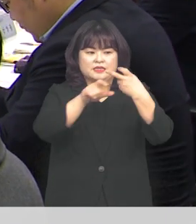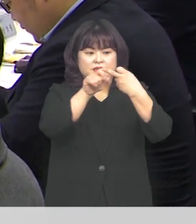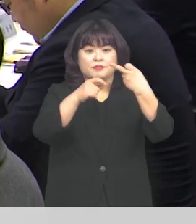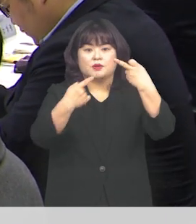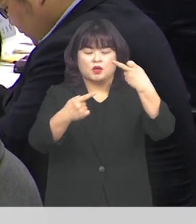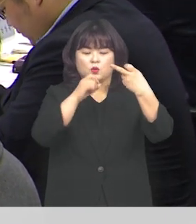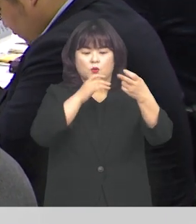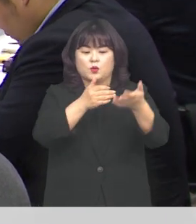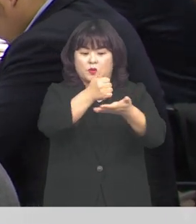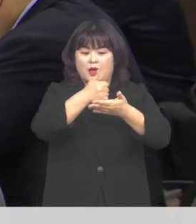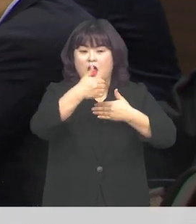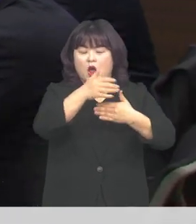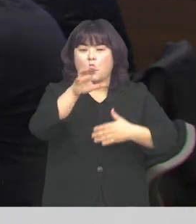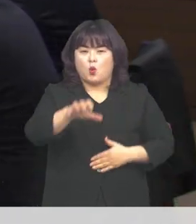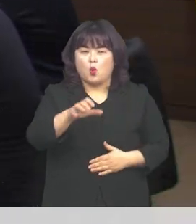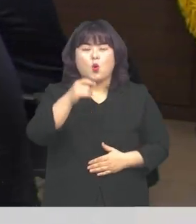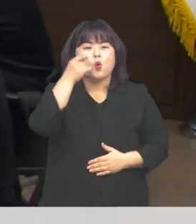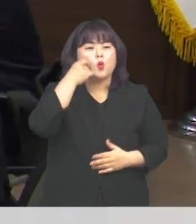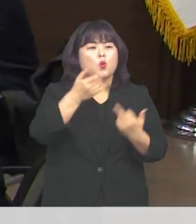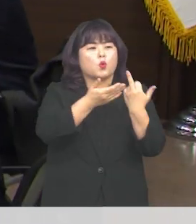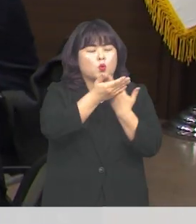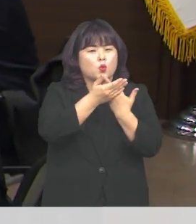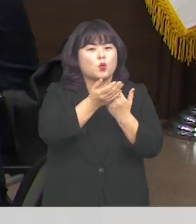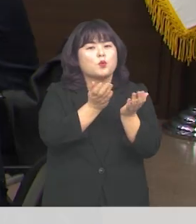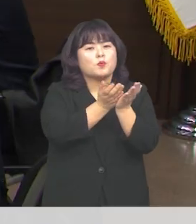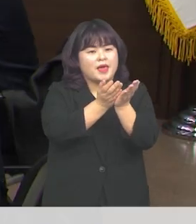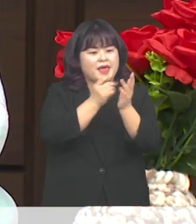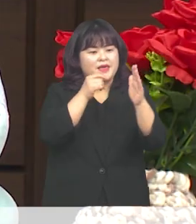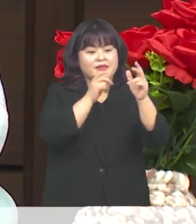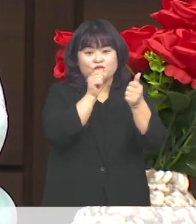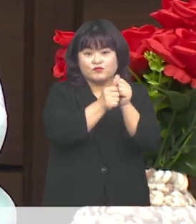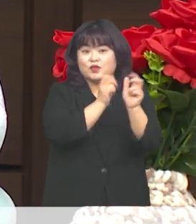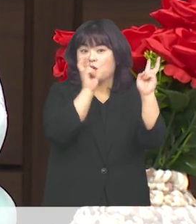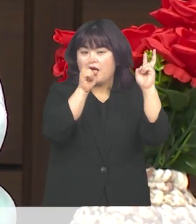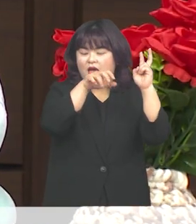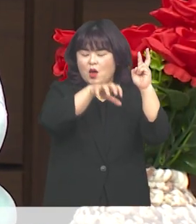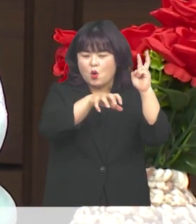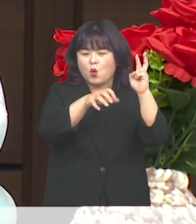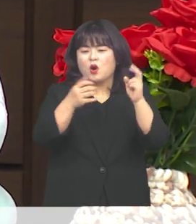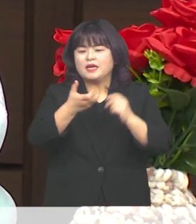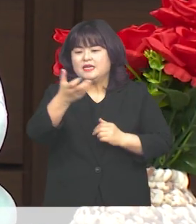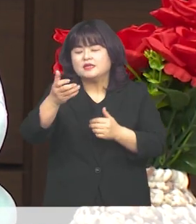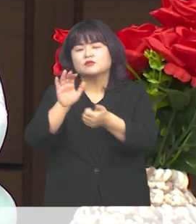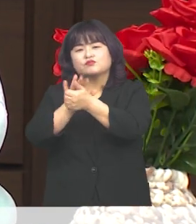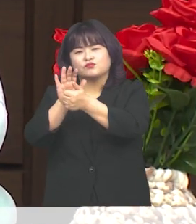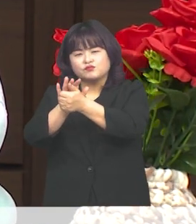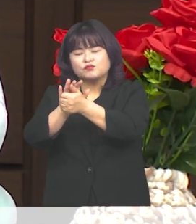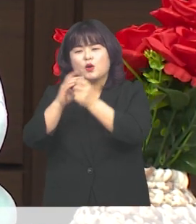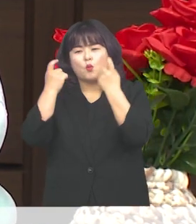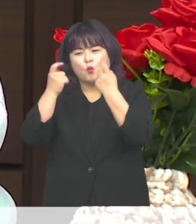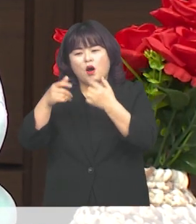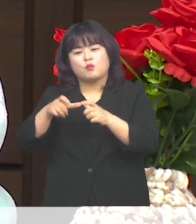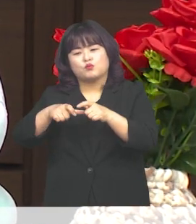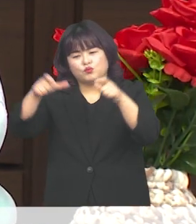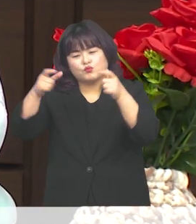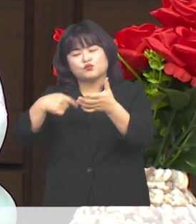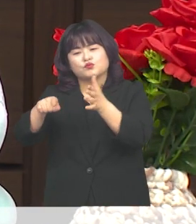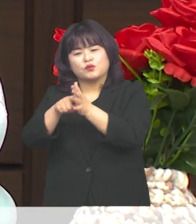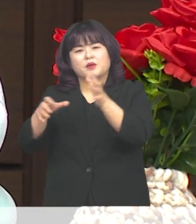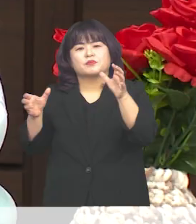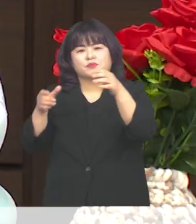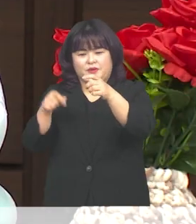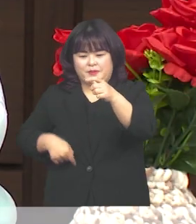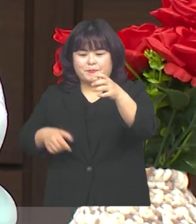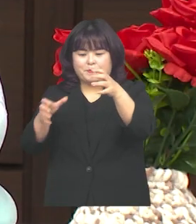용인특례시가 지난 1일 시청 접견실에서 울릉크루즈 주식회사와 용인시민 이동 편의 증진 및 관광복지 향상을 위한 업무